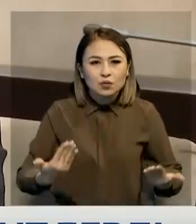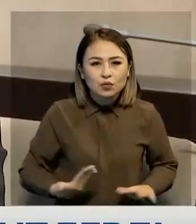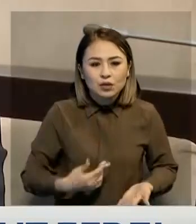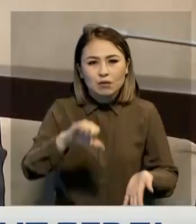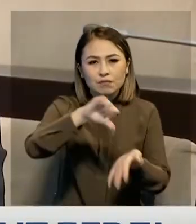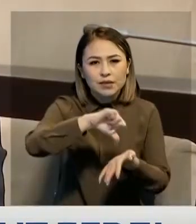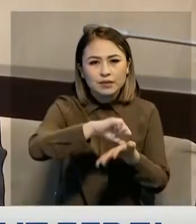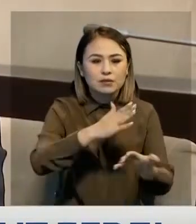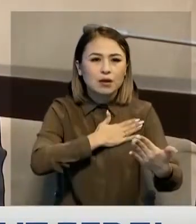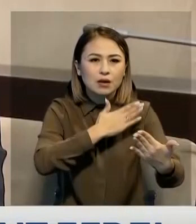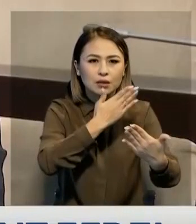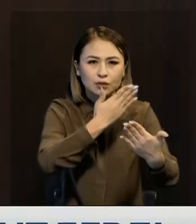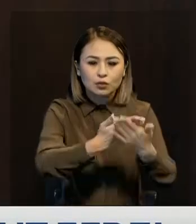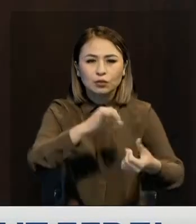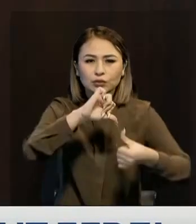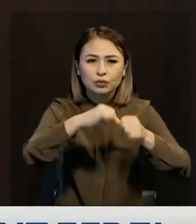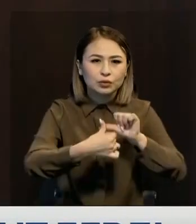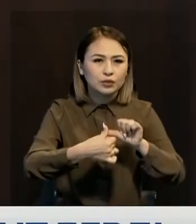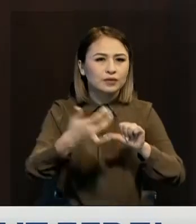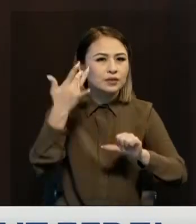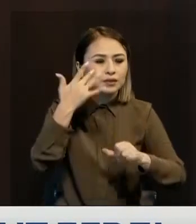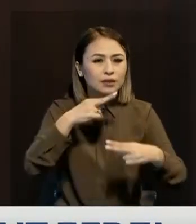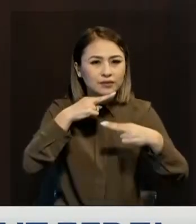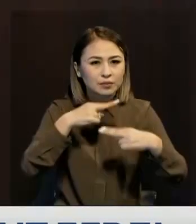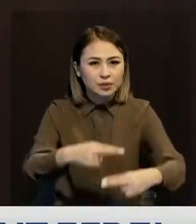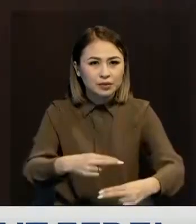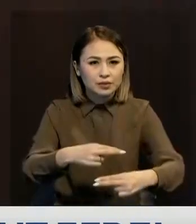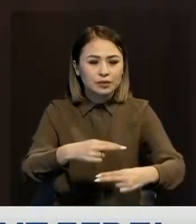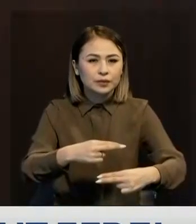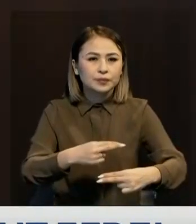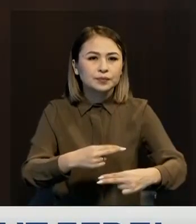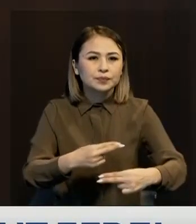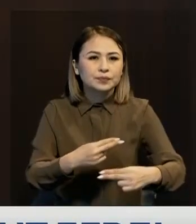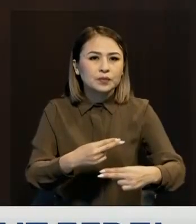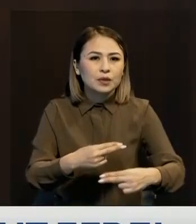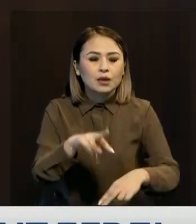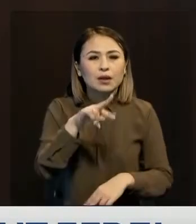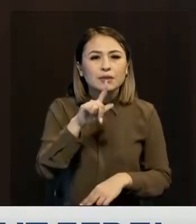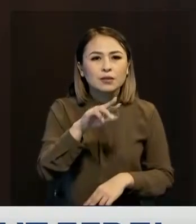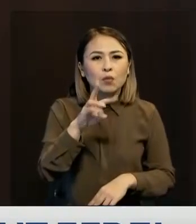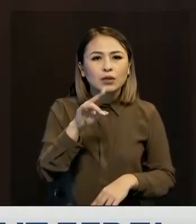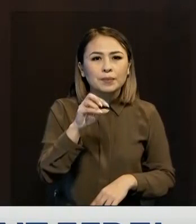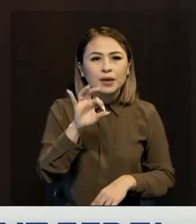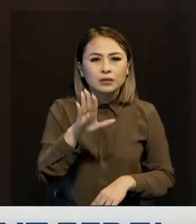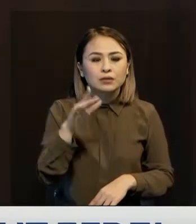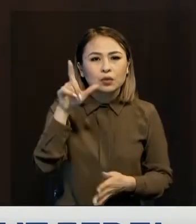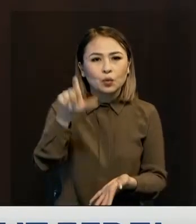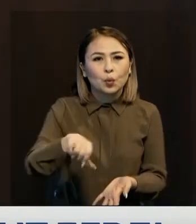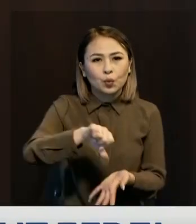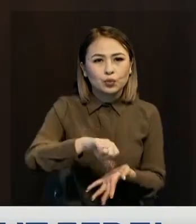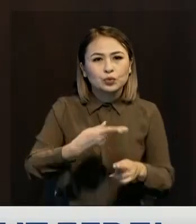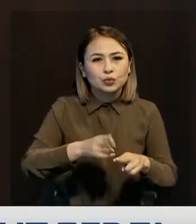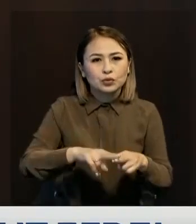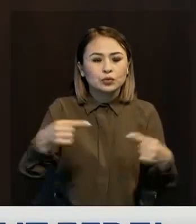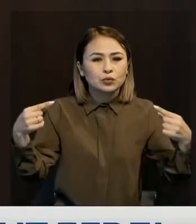белсенді араласуына үнемі баса мән беріп келеді. Ләззат Молдабекқызының сенатор болуы